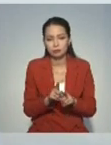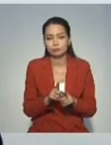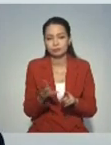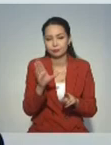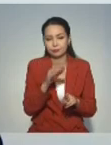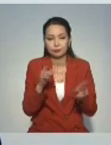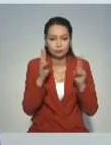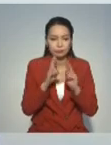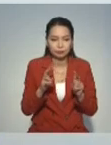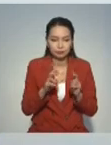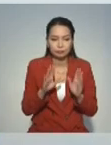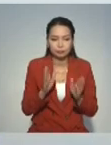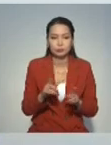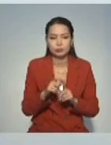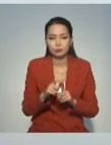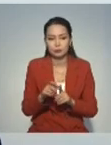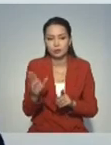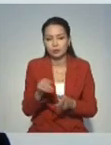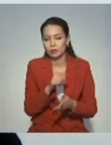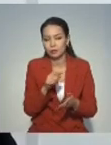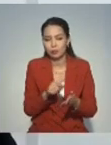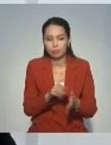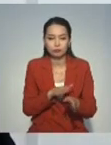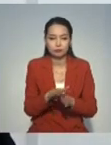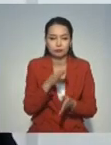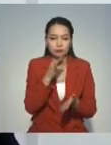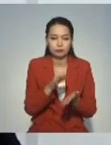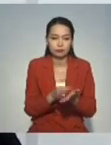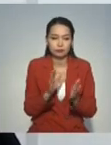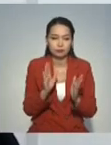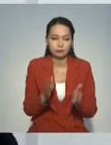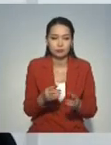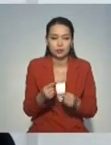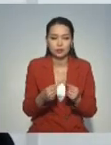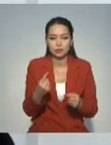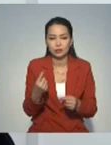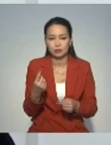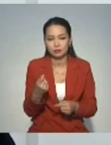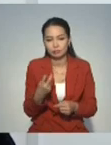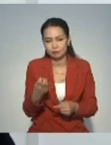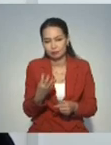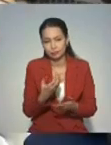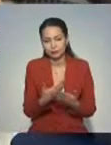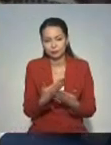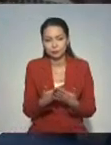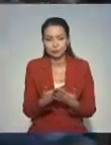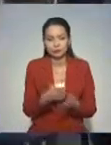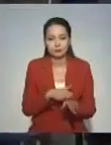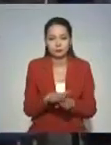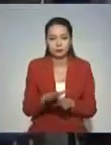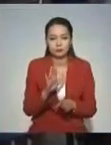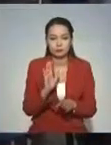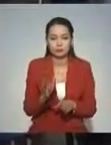рассмотрены. Внесут предложения, все вопросы будут оперативно решены. Я думаю, где-то в течение недели комиссия сделает соответствующие выводы.